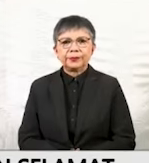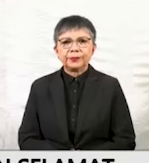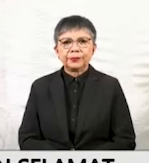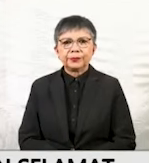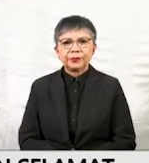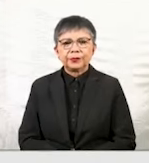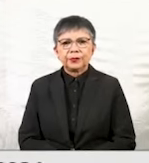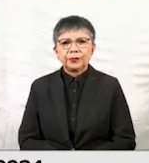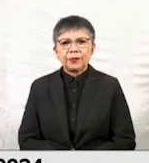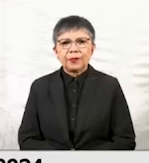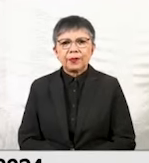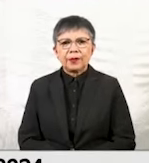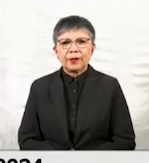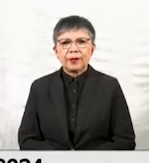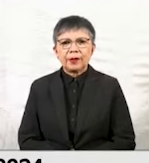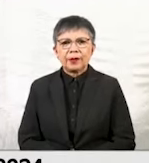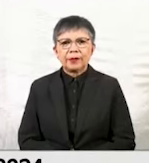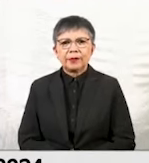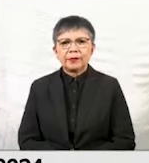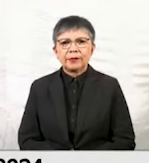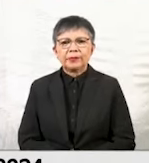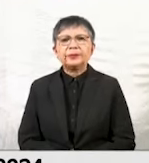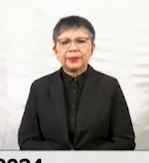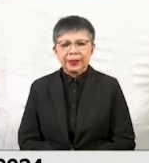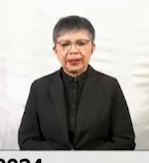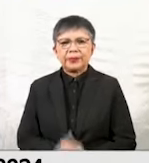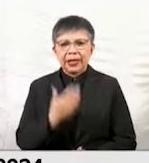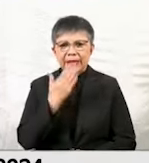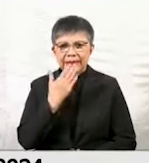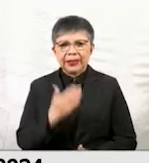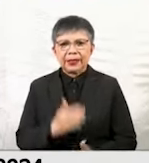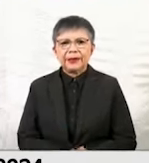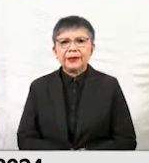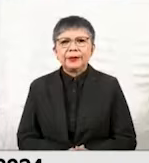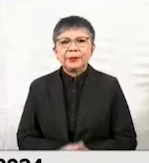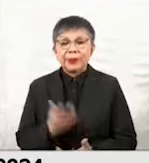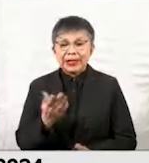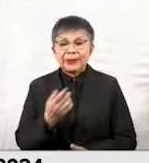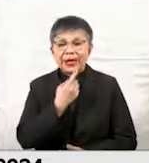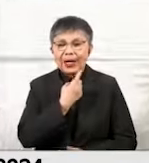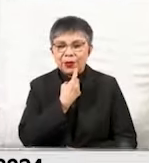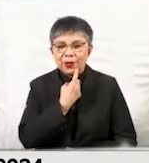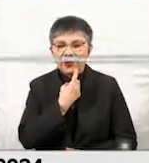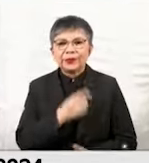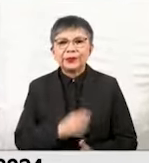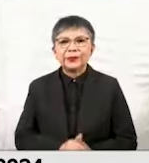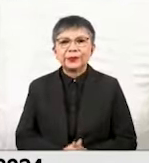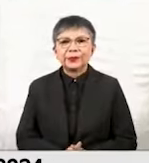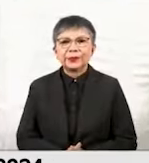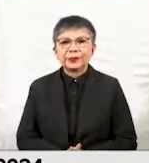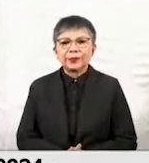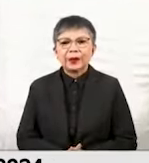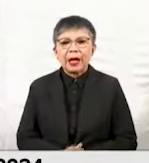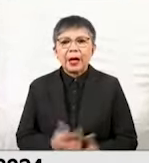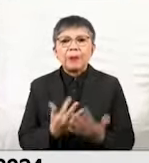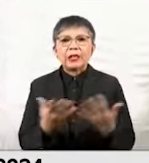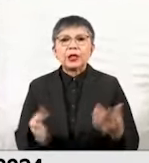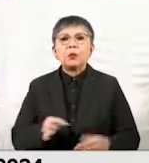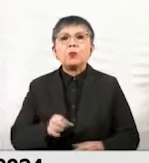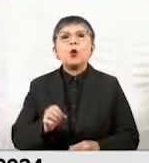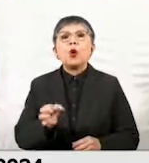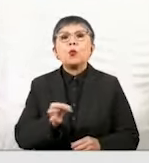anda berbicara Baik terima kasih Pak Rano Karno masyarakat di Pul